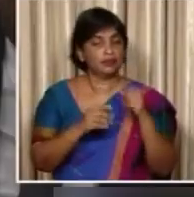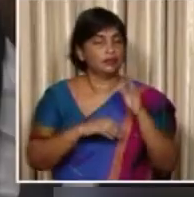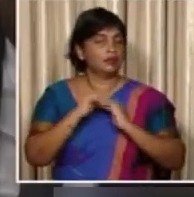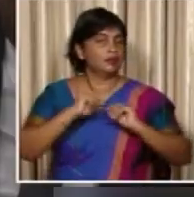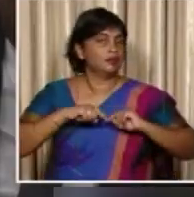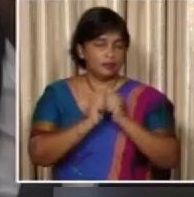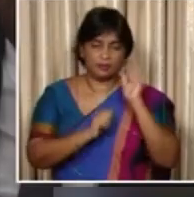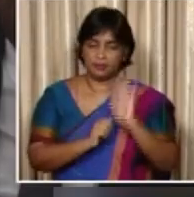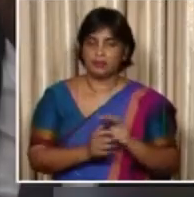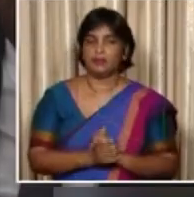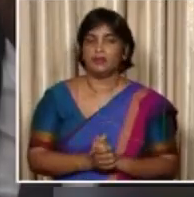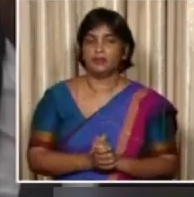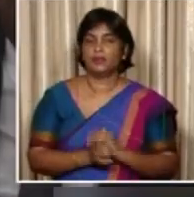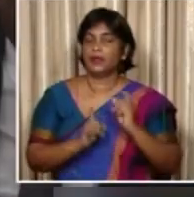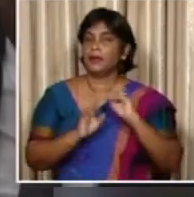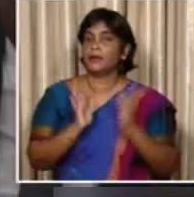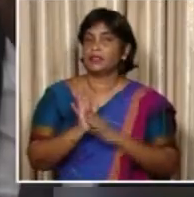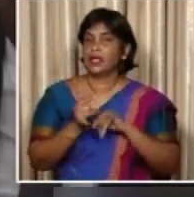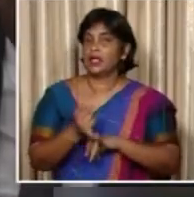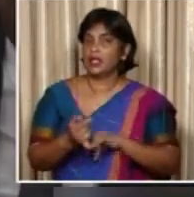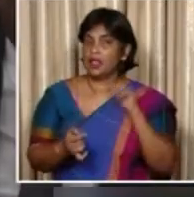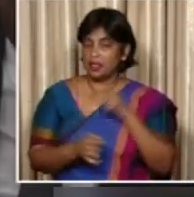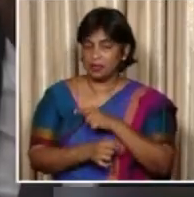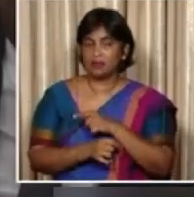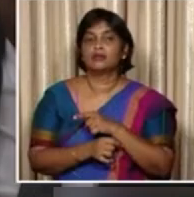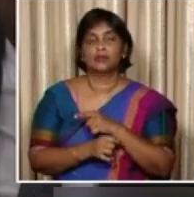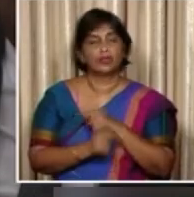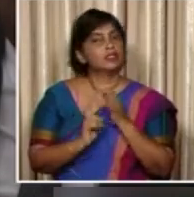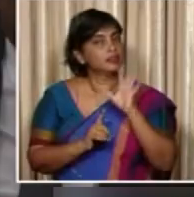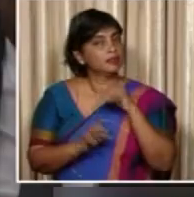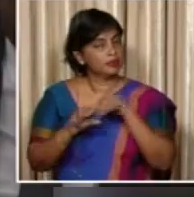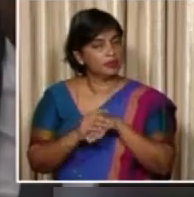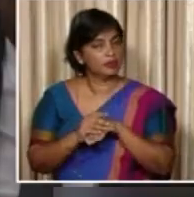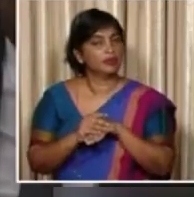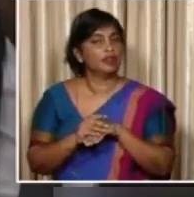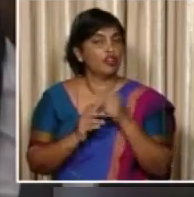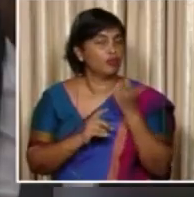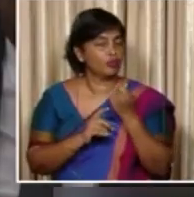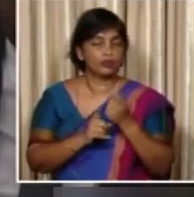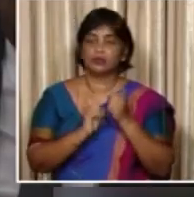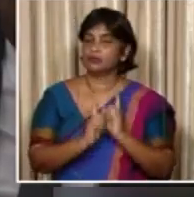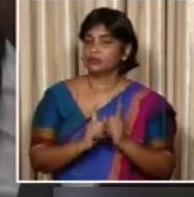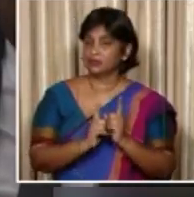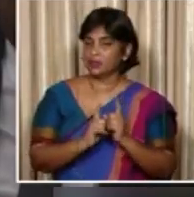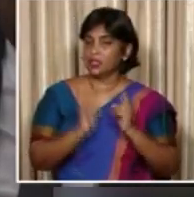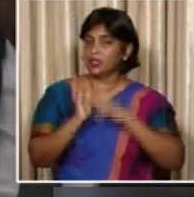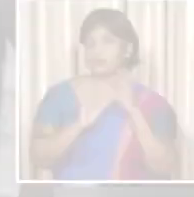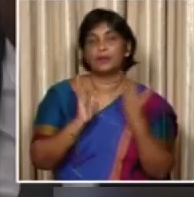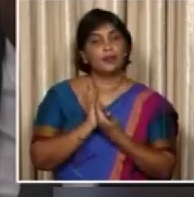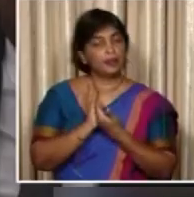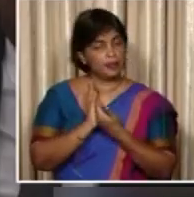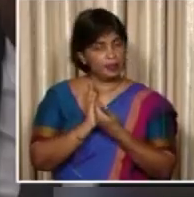ක්‍රියාමාර්ග ගනිමින් පවතිනවා. අග්‍රාමාත්‍ය ලේකම්වරයාගේ සභාපතිත්වයෙන් යුතුව මුදල් ආර්ථික ස්ථායීකරණ ජාතික